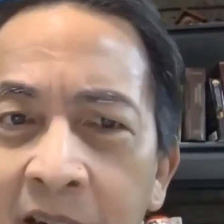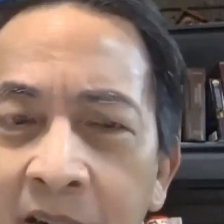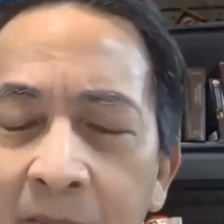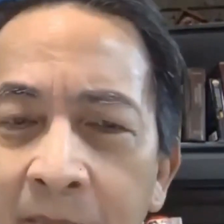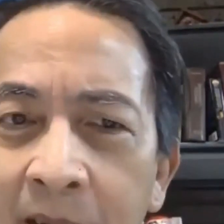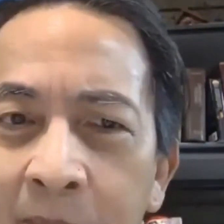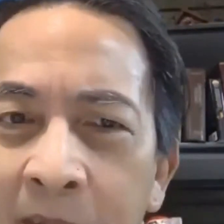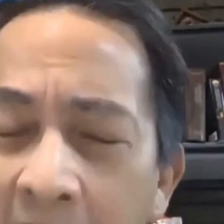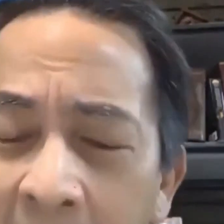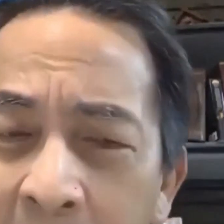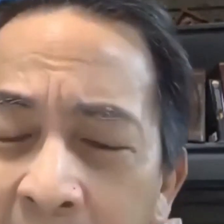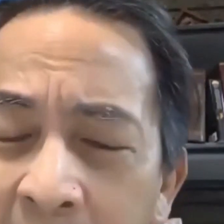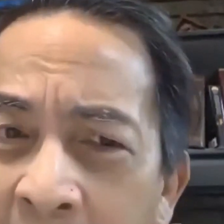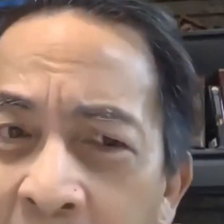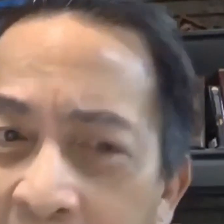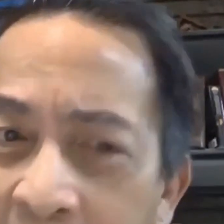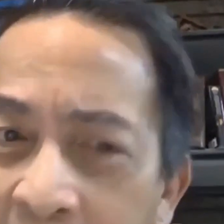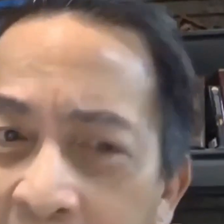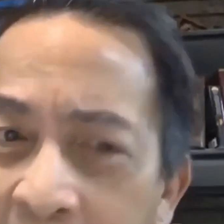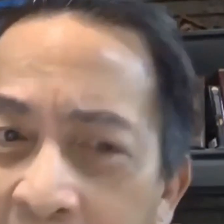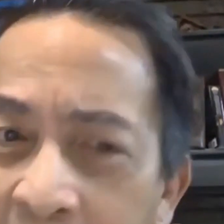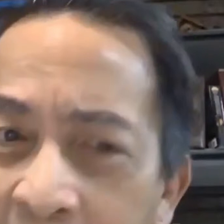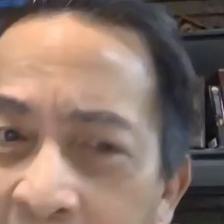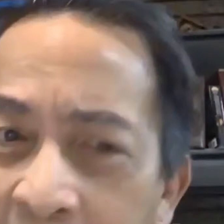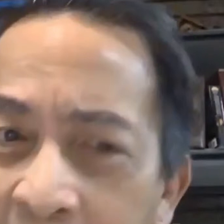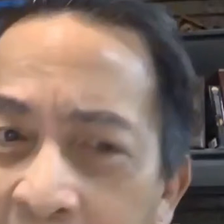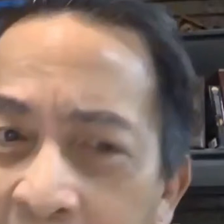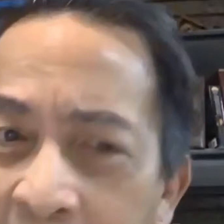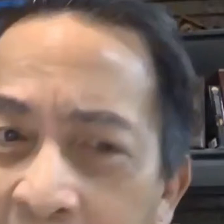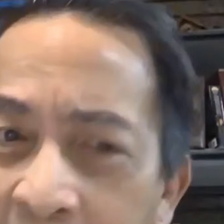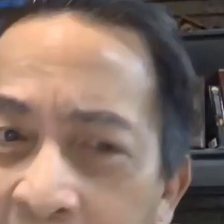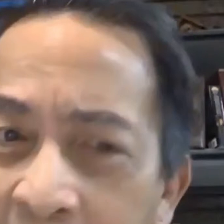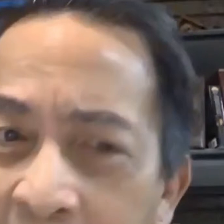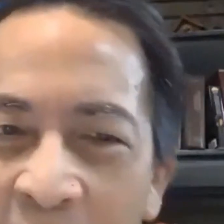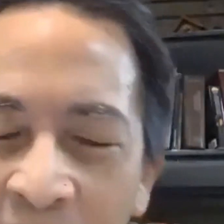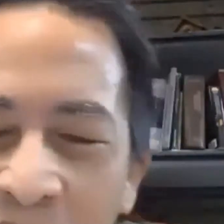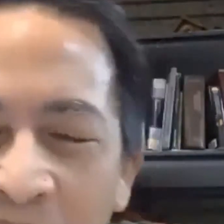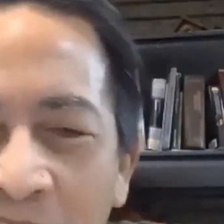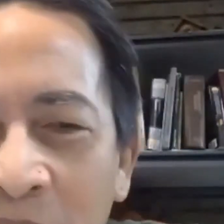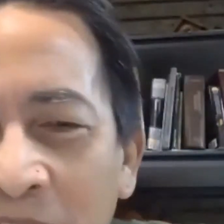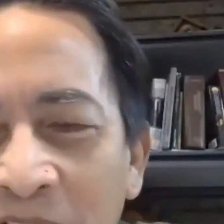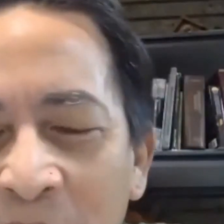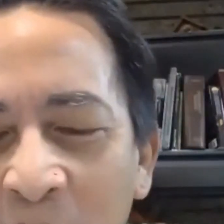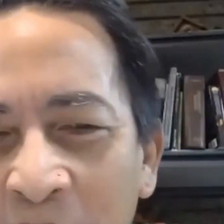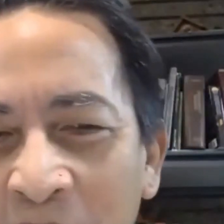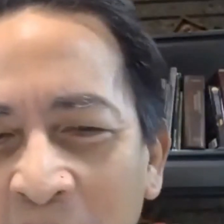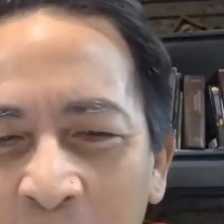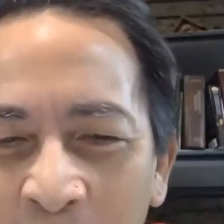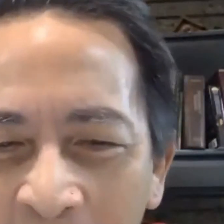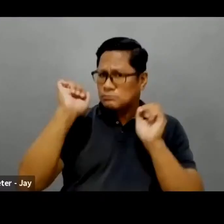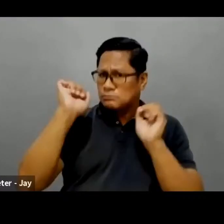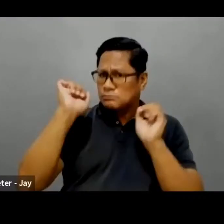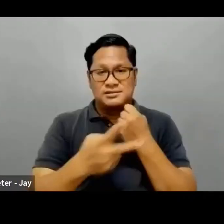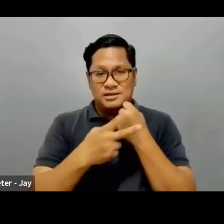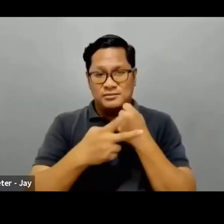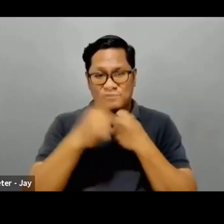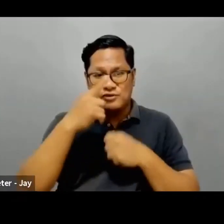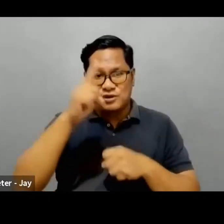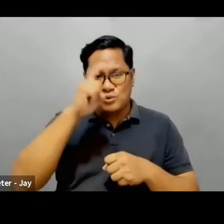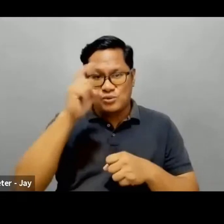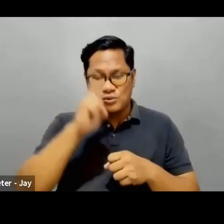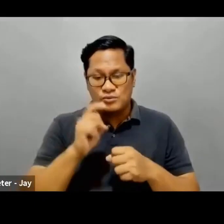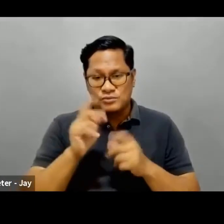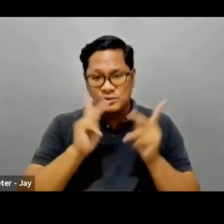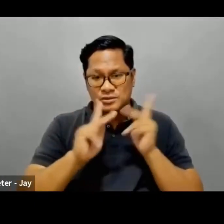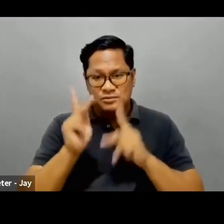ang pinayagan naman for the younger groups, or are they saving them for the old ones like